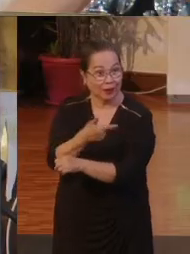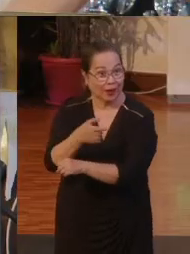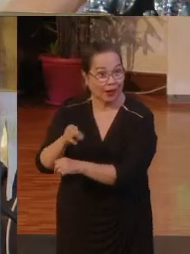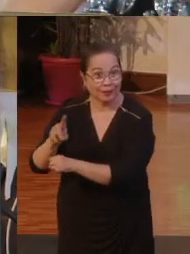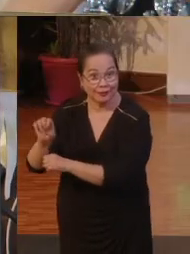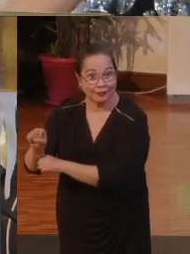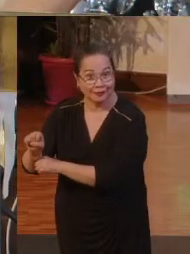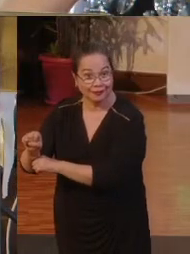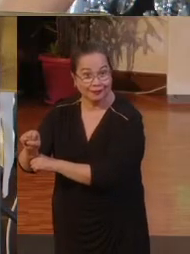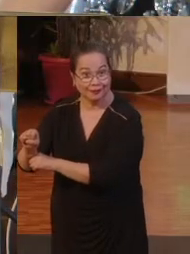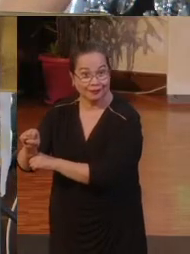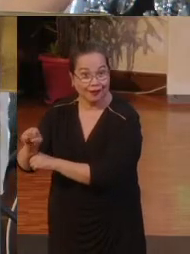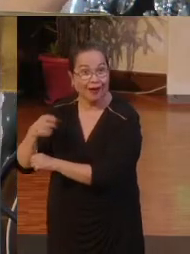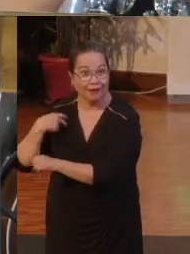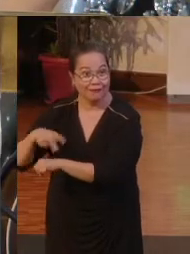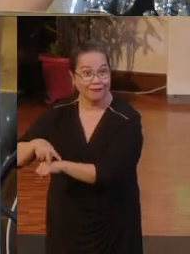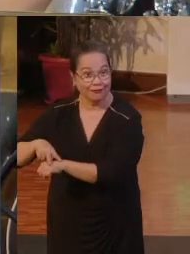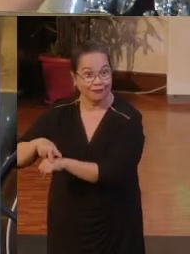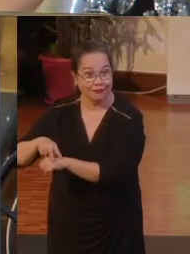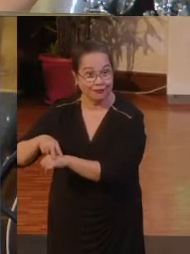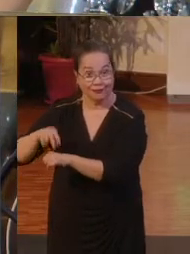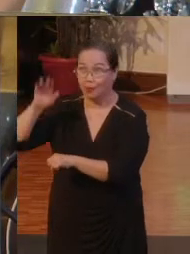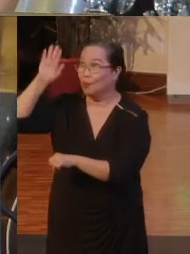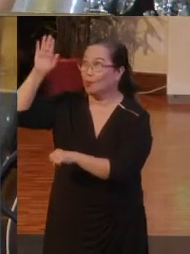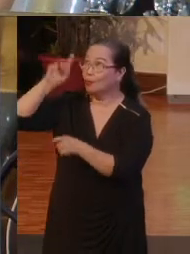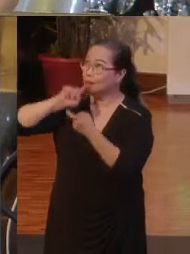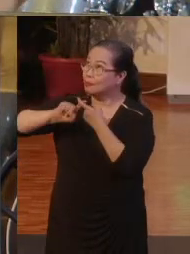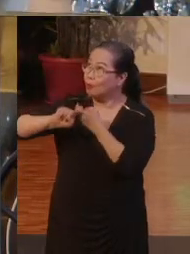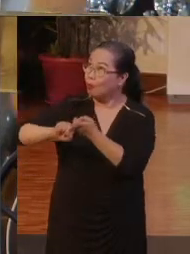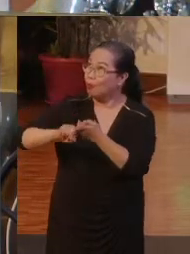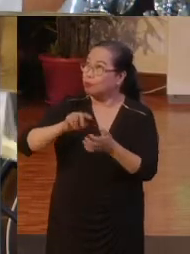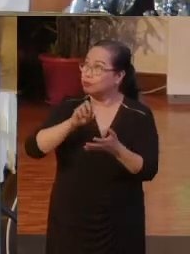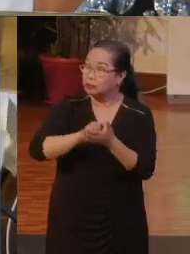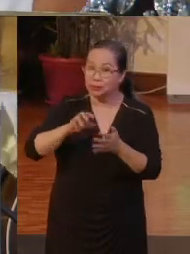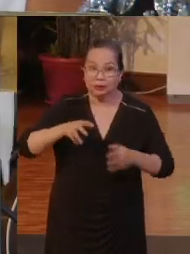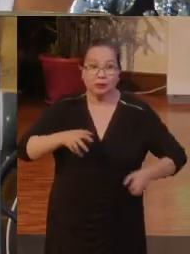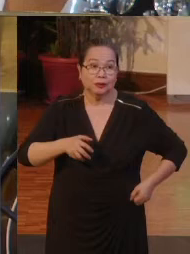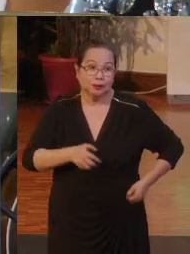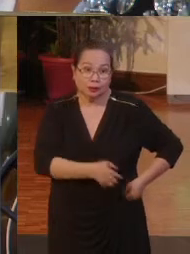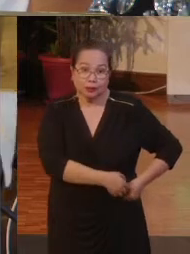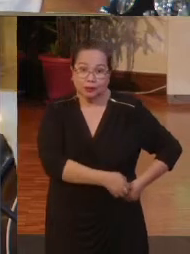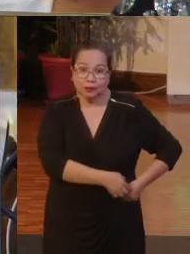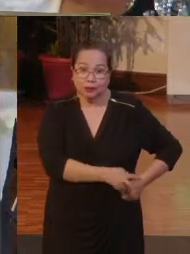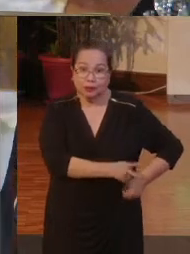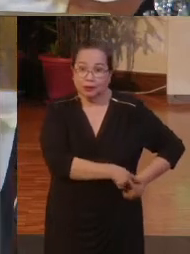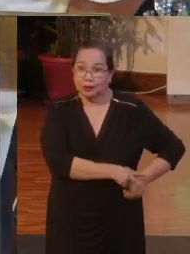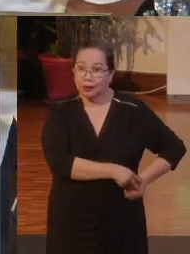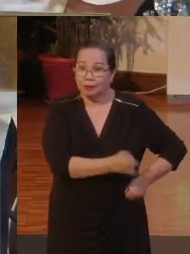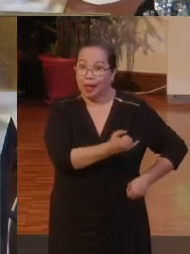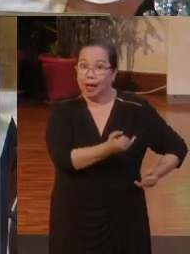no? "Cross my heart, hope to die." May hawak silang Diyos-Diyosan